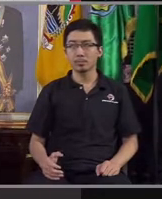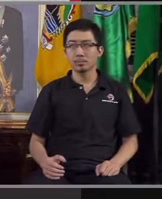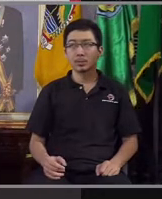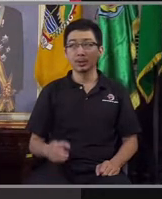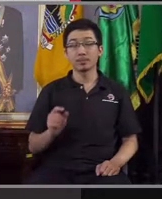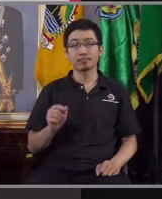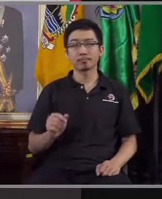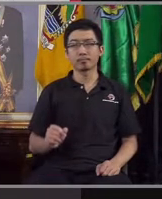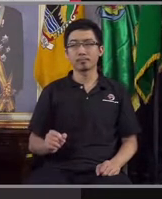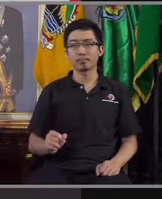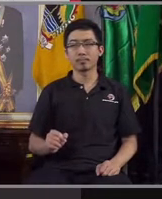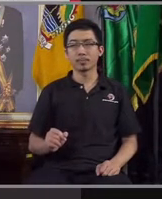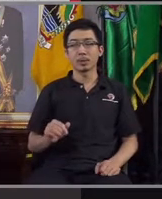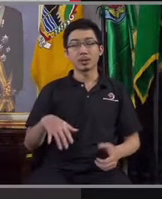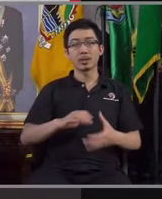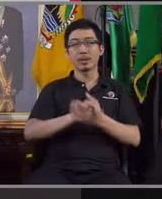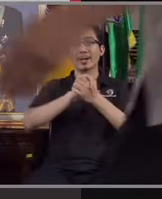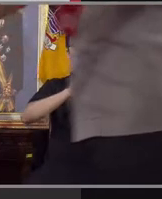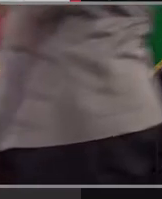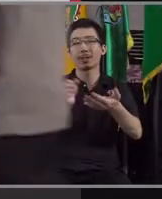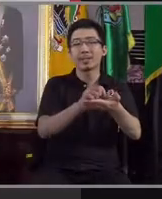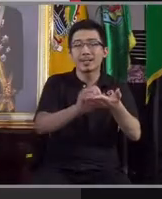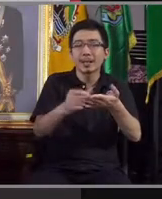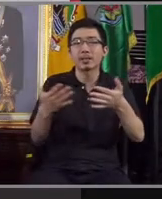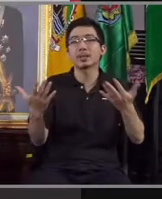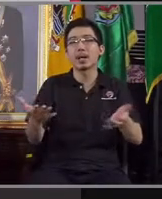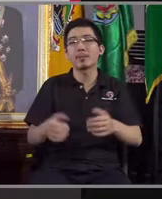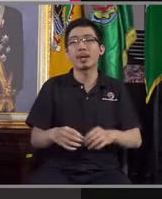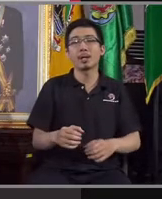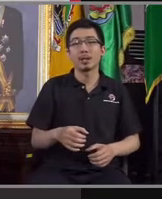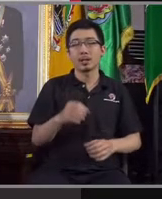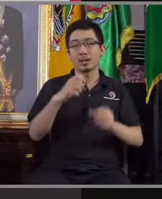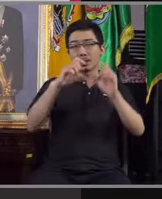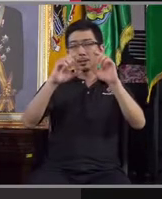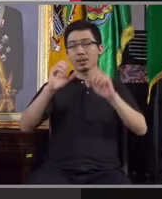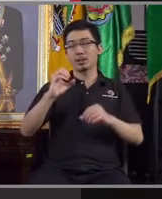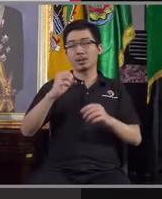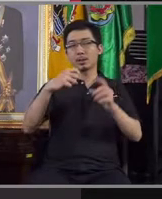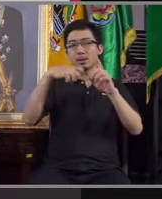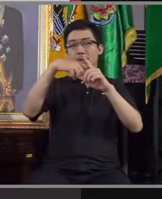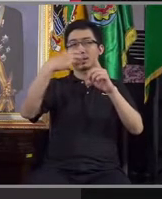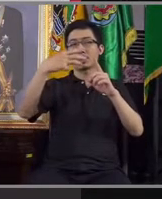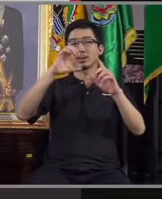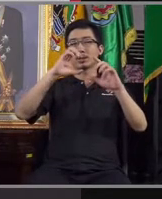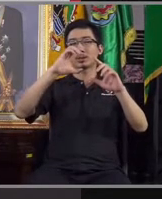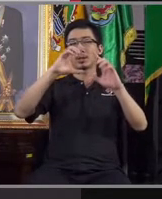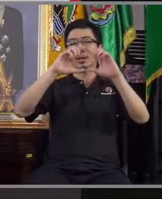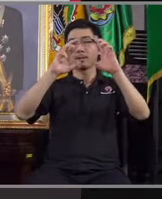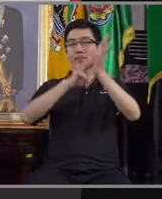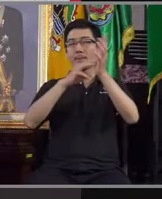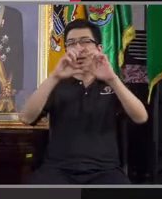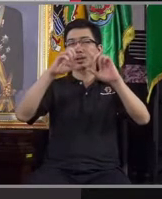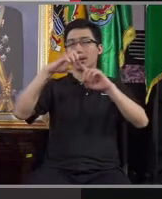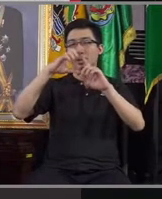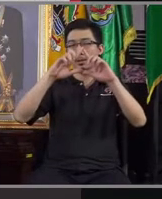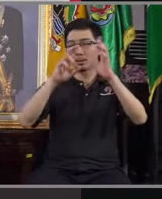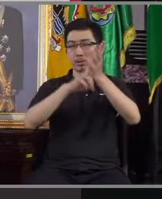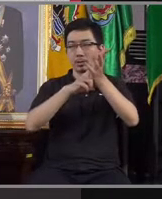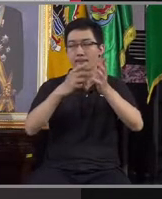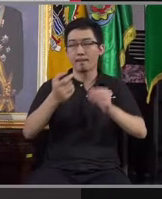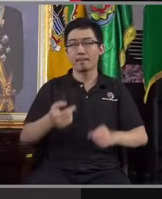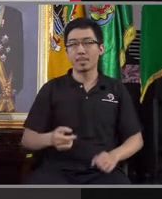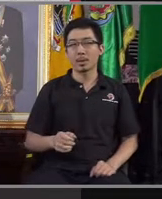ini dengan kecamatan. Jadi satu desa di tiap kecamatan ada 4-5, kira-kira ada 10